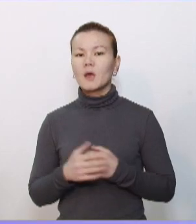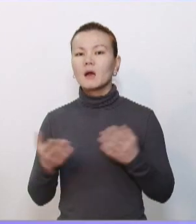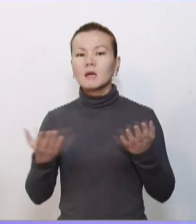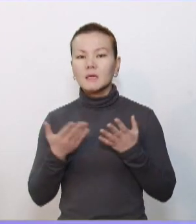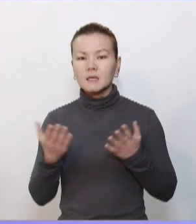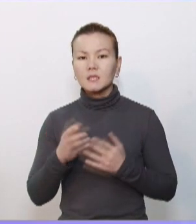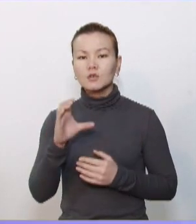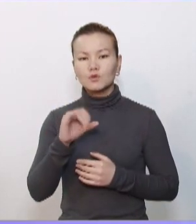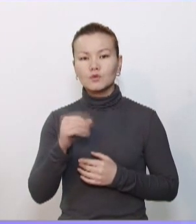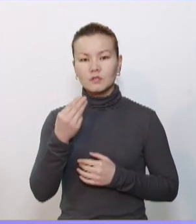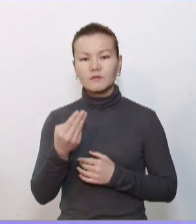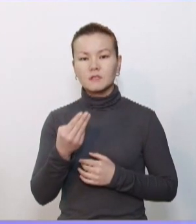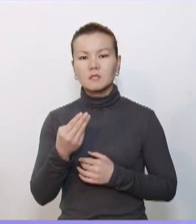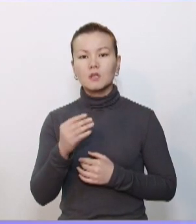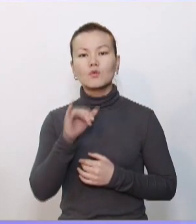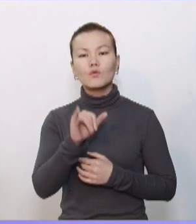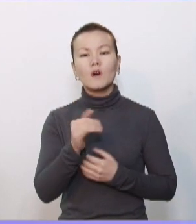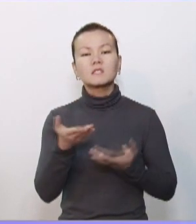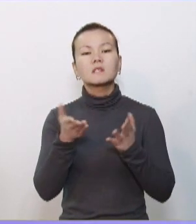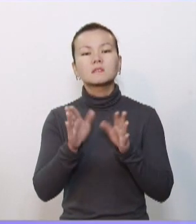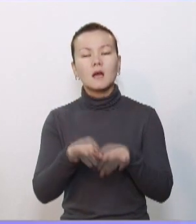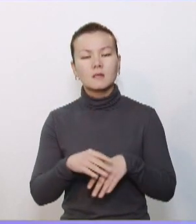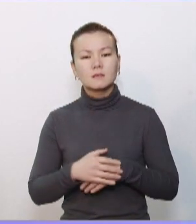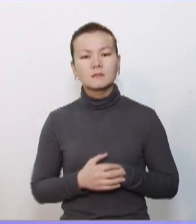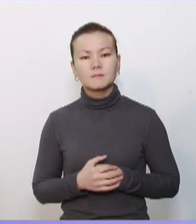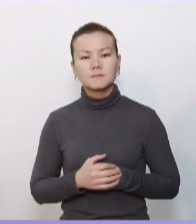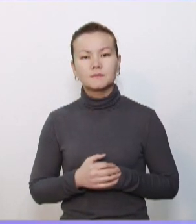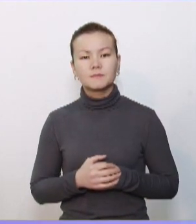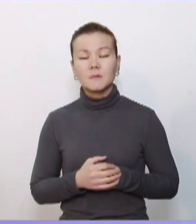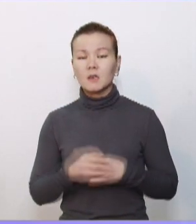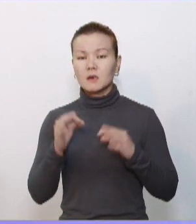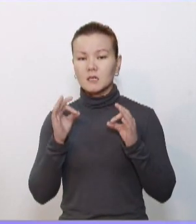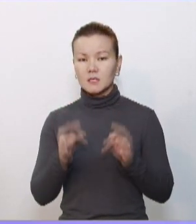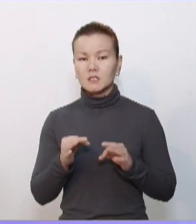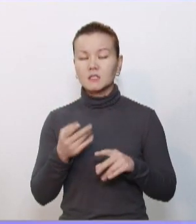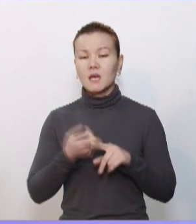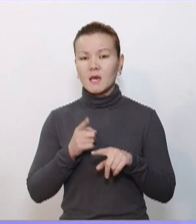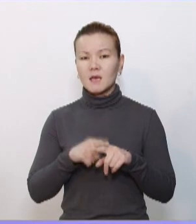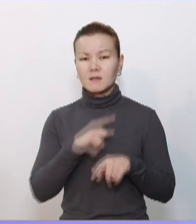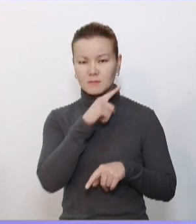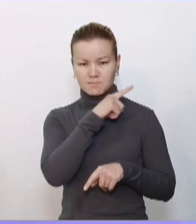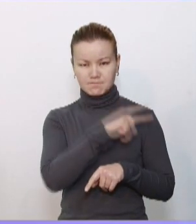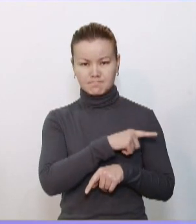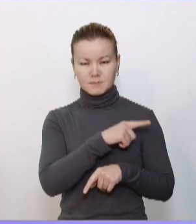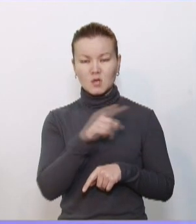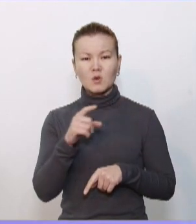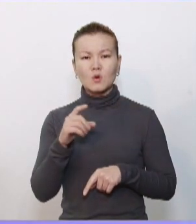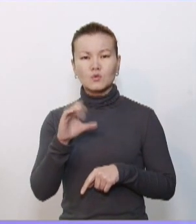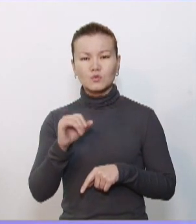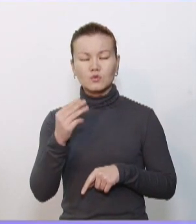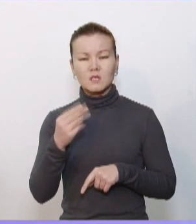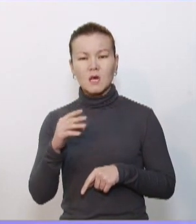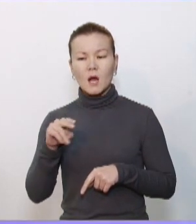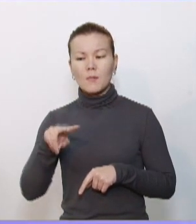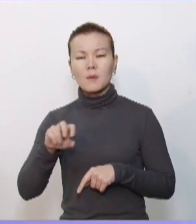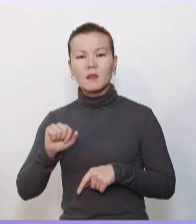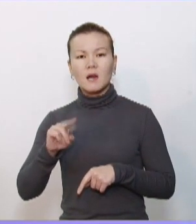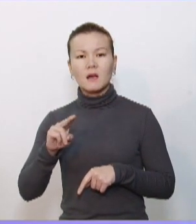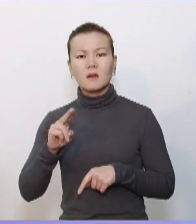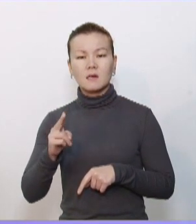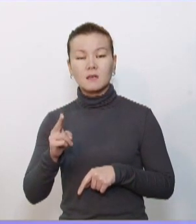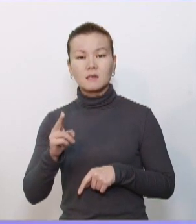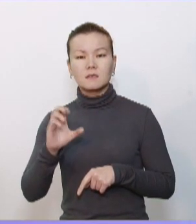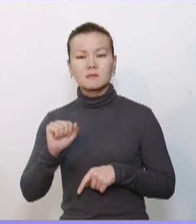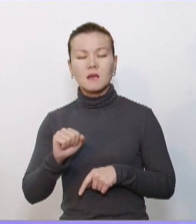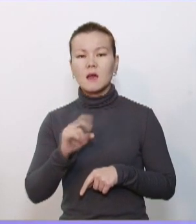Какие существительные у вас остались? Конечно, это существительные плакса и неряха. А